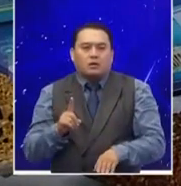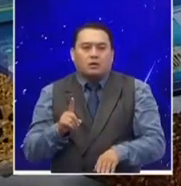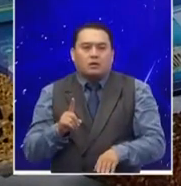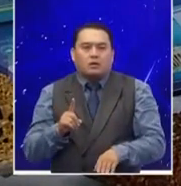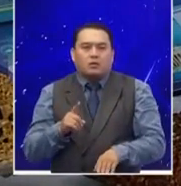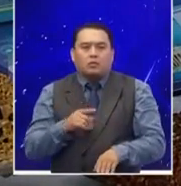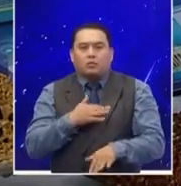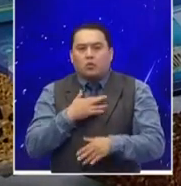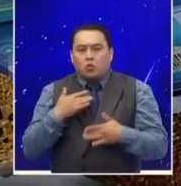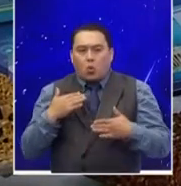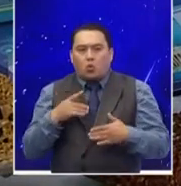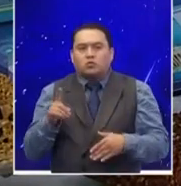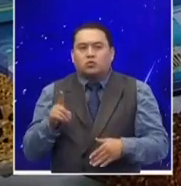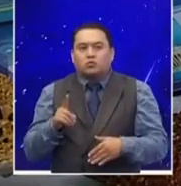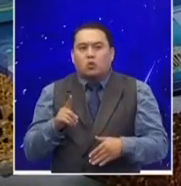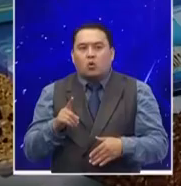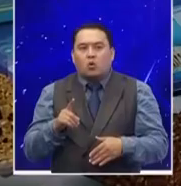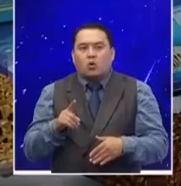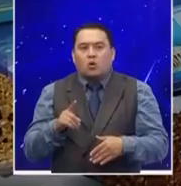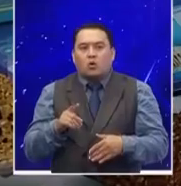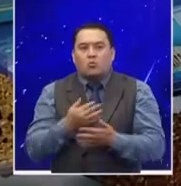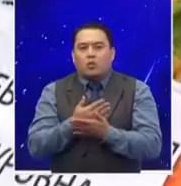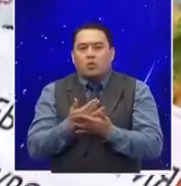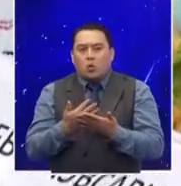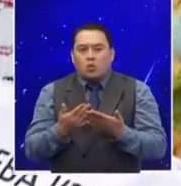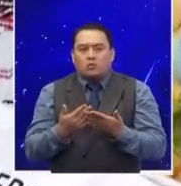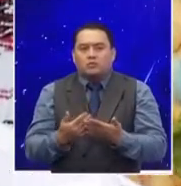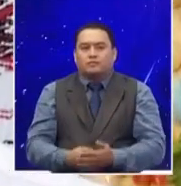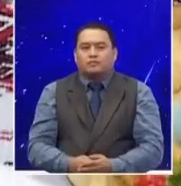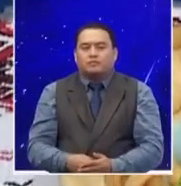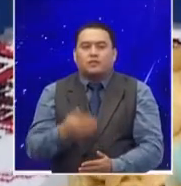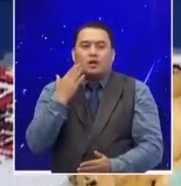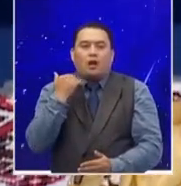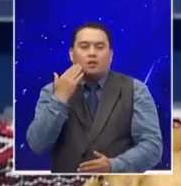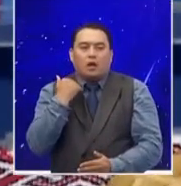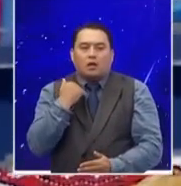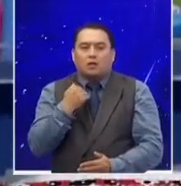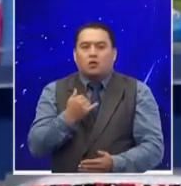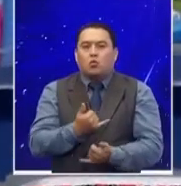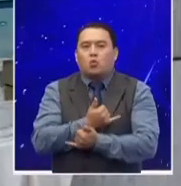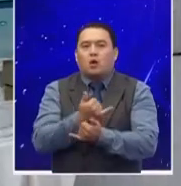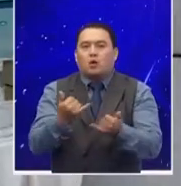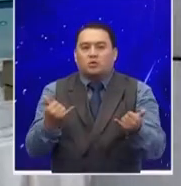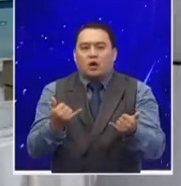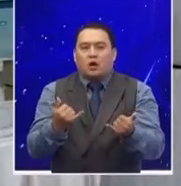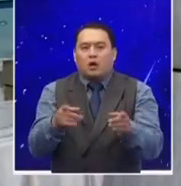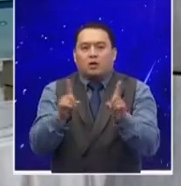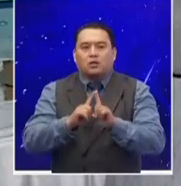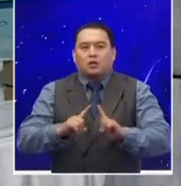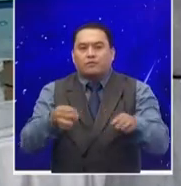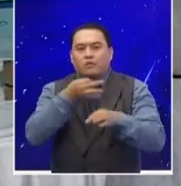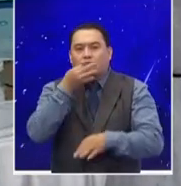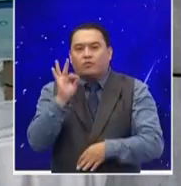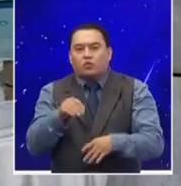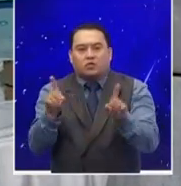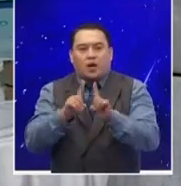так много, сколько горошин в этом чак-чаке. Татарское угощение талдыкурганки Кавсари Яушевой отличилось своим вкусом